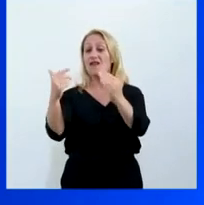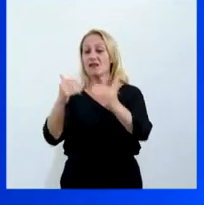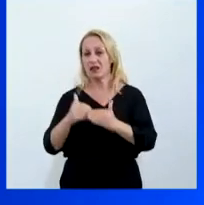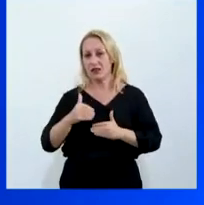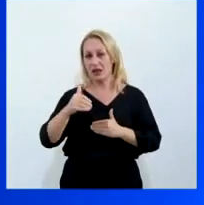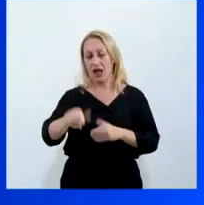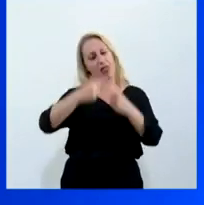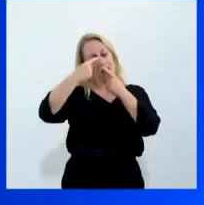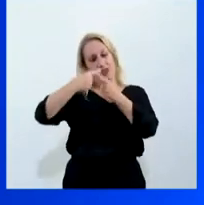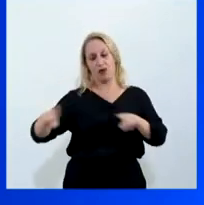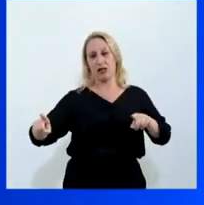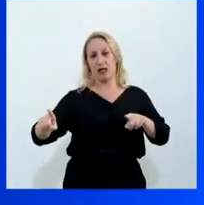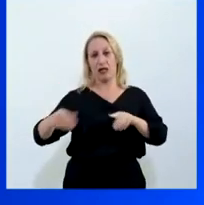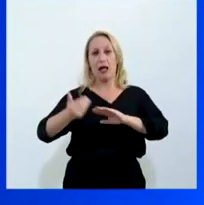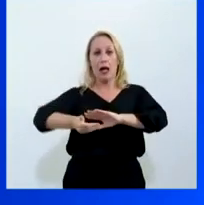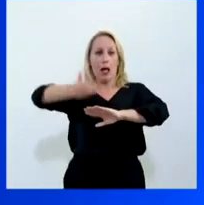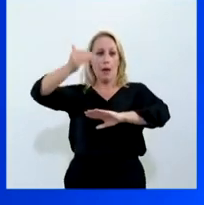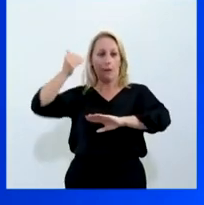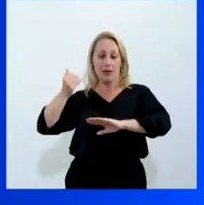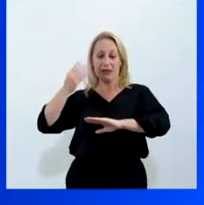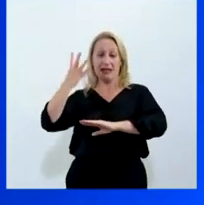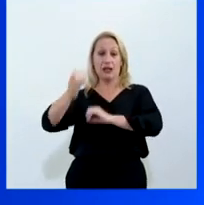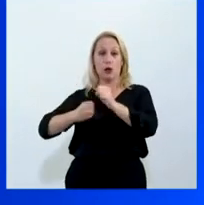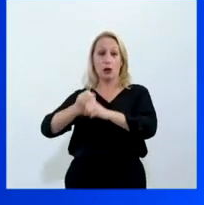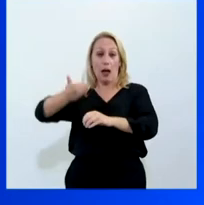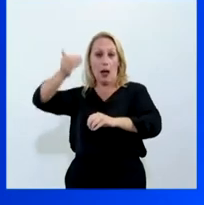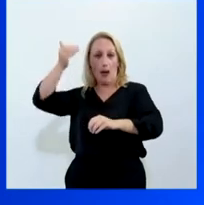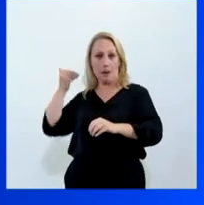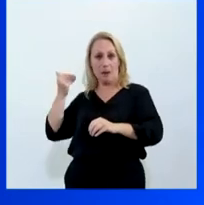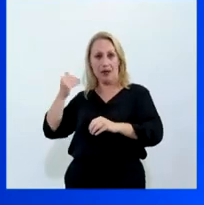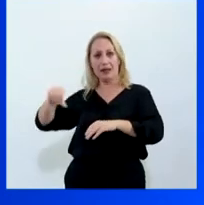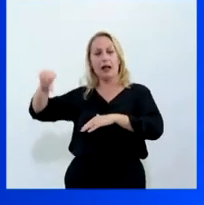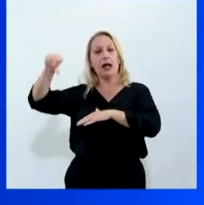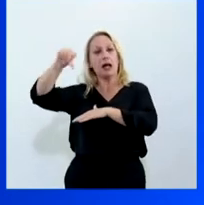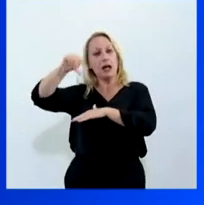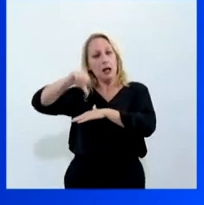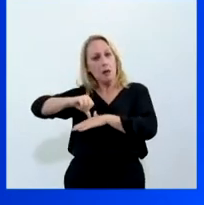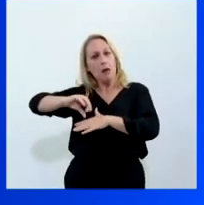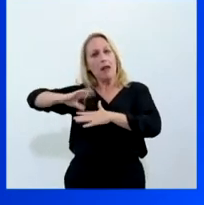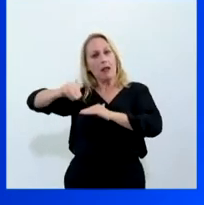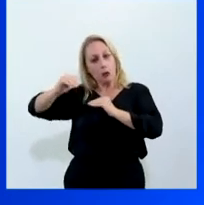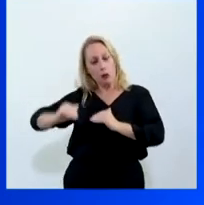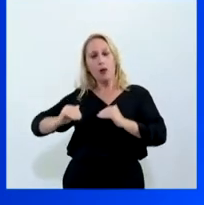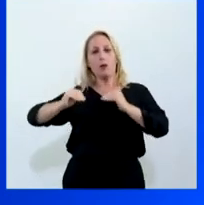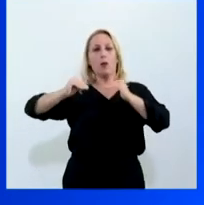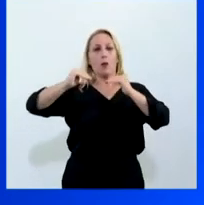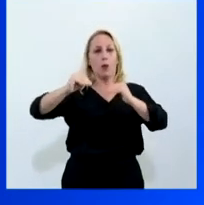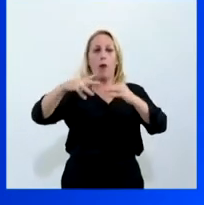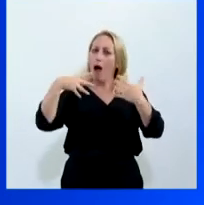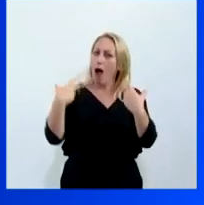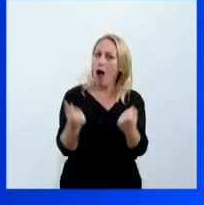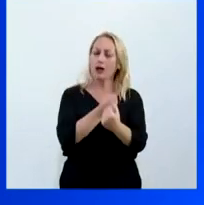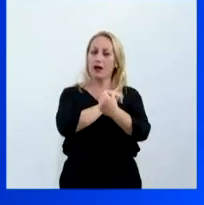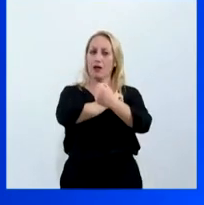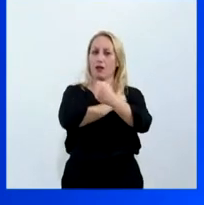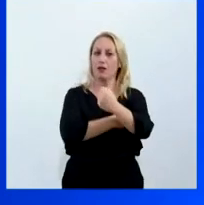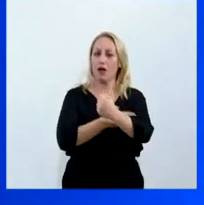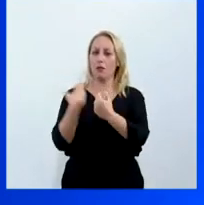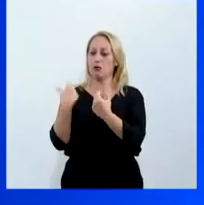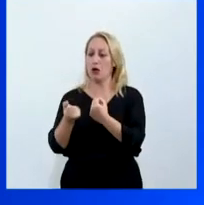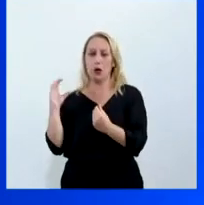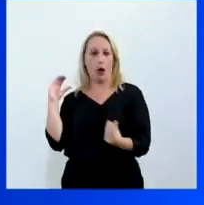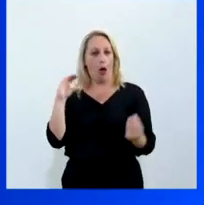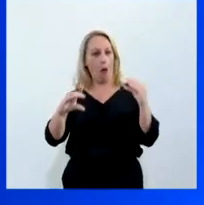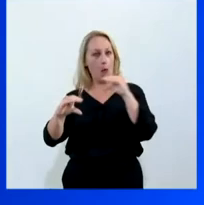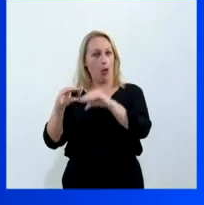σε πολύ καλύτερη κατάσταση από ό,τι ήταν πριν από 4 χρόνια. Βλέπω μια πόλη πολύ δυναμική. με μεγάλη επενδυτική δραστηριότητα,